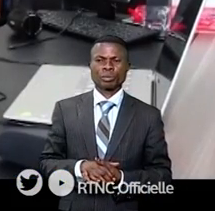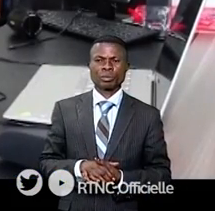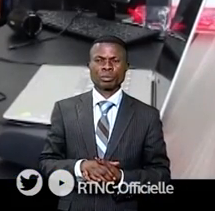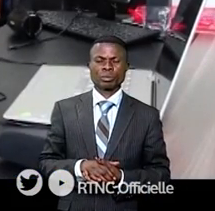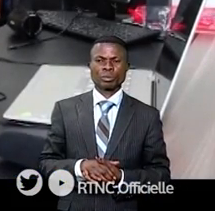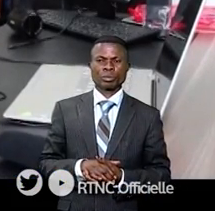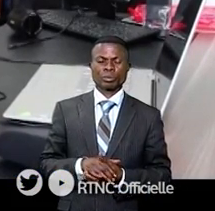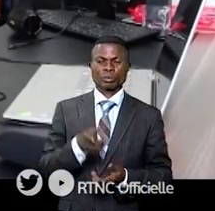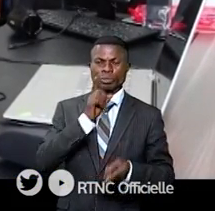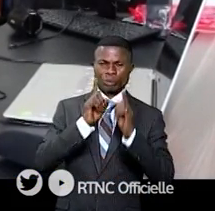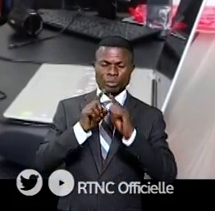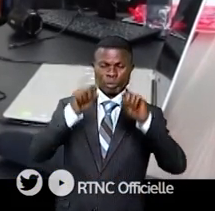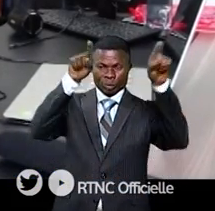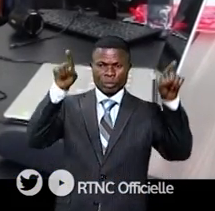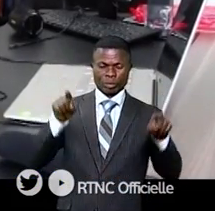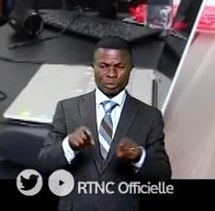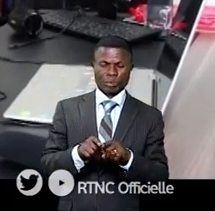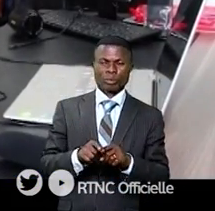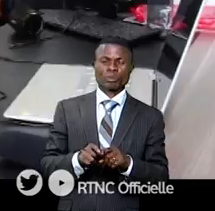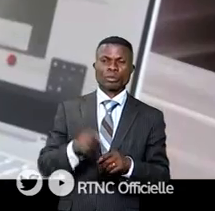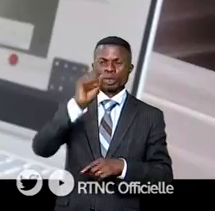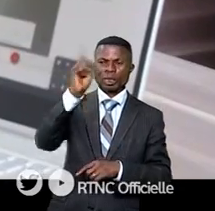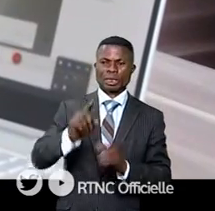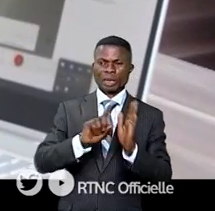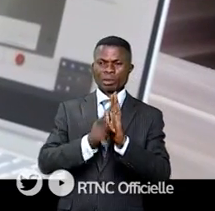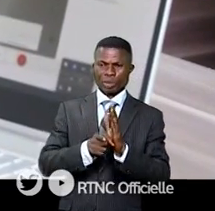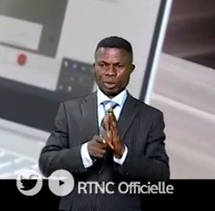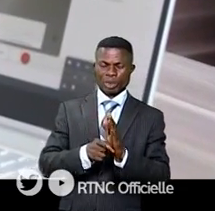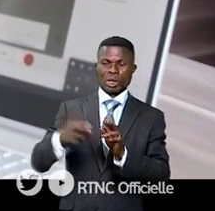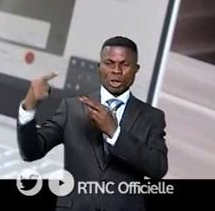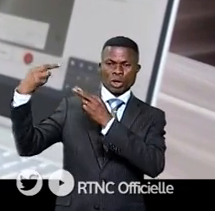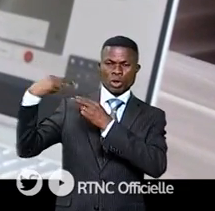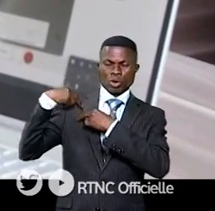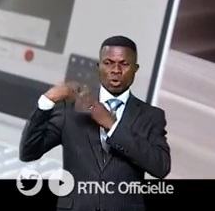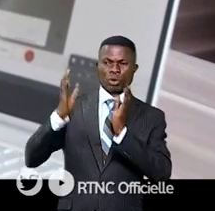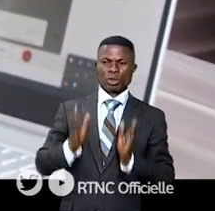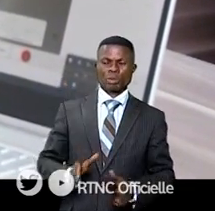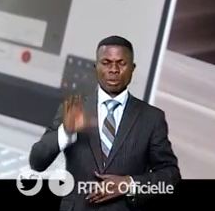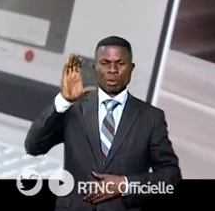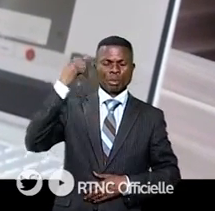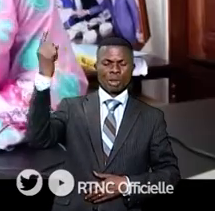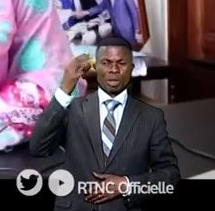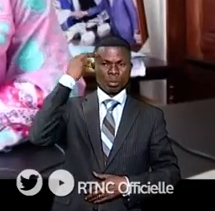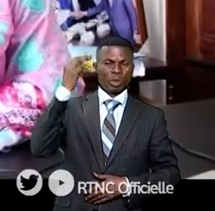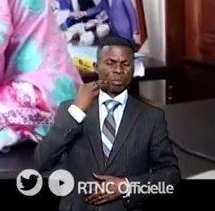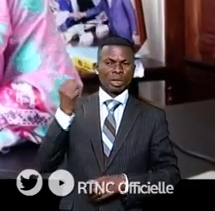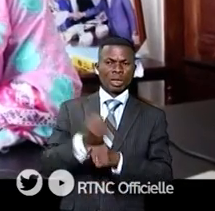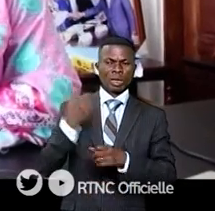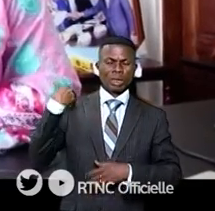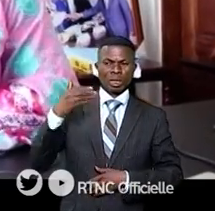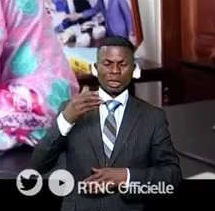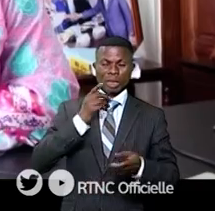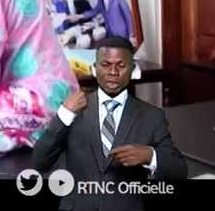Un entretien virtuel d'une demi-heure accordé au responsable de la Banque mondiale, le ministre de la fonction publique l'a voulu